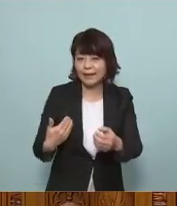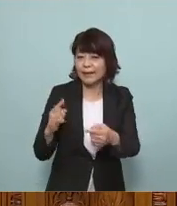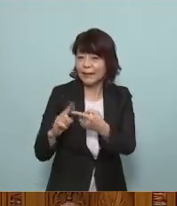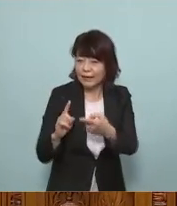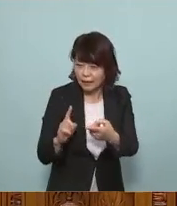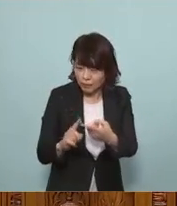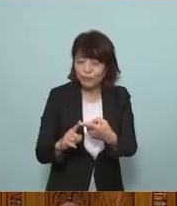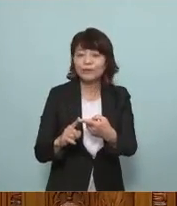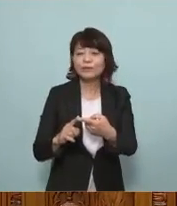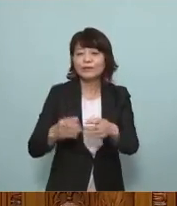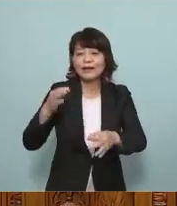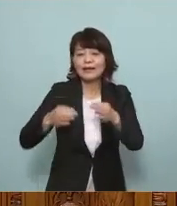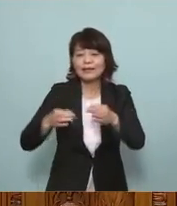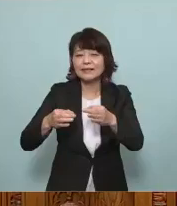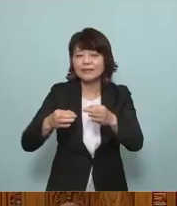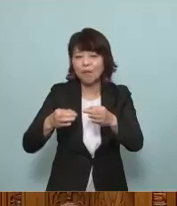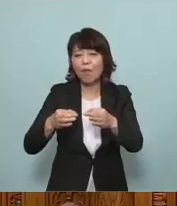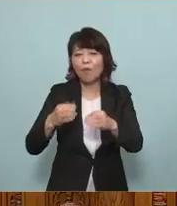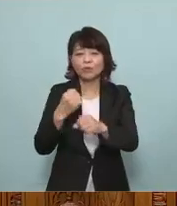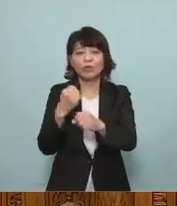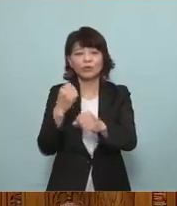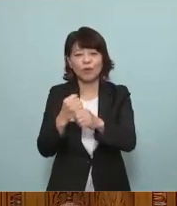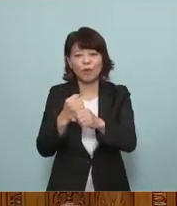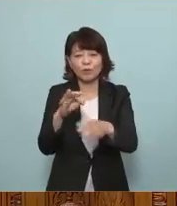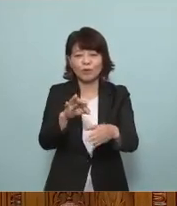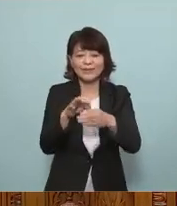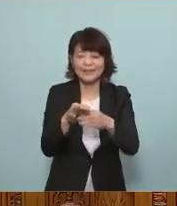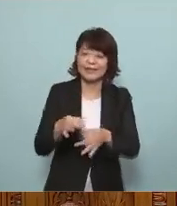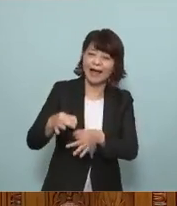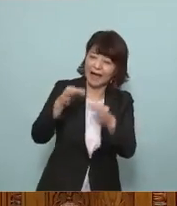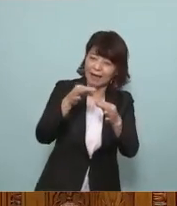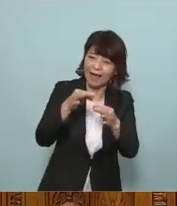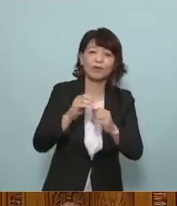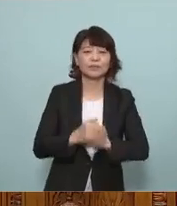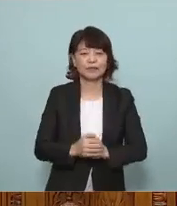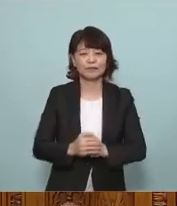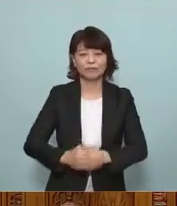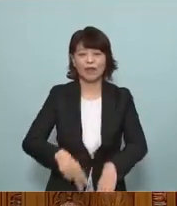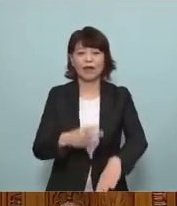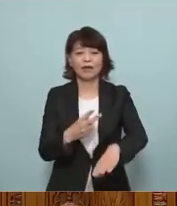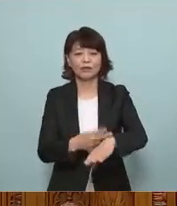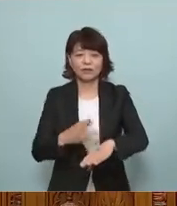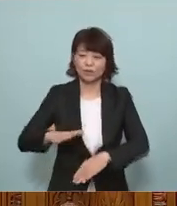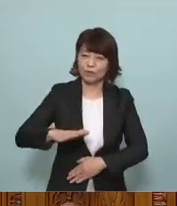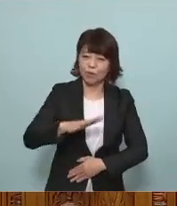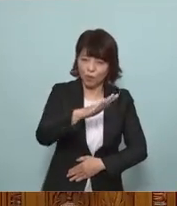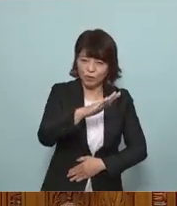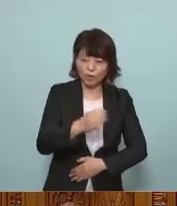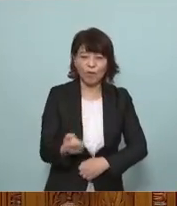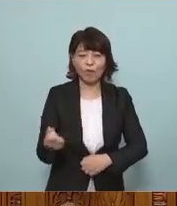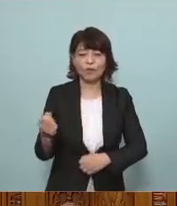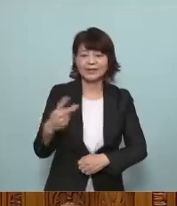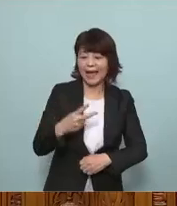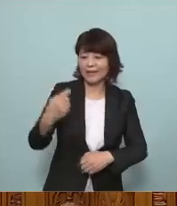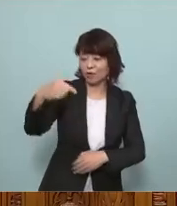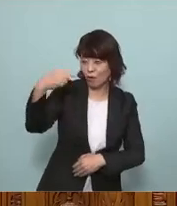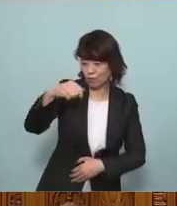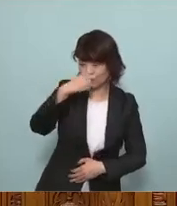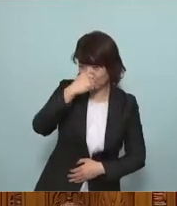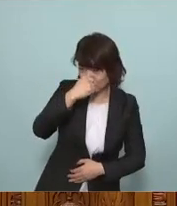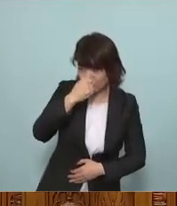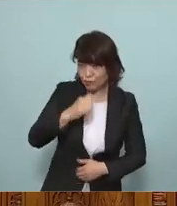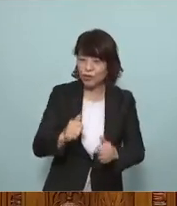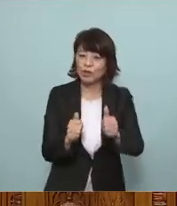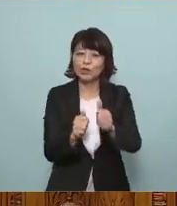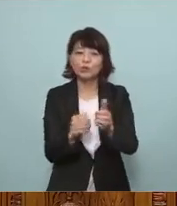と賃上げを両立させていきます。スキル向上、再教育の充実、副業の活用